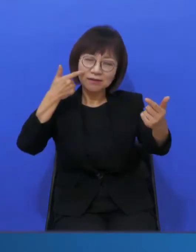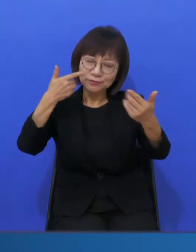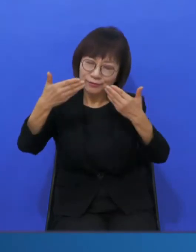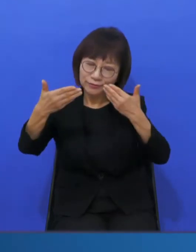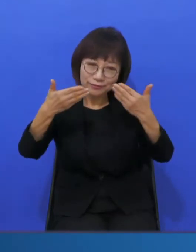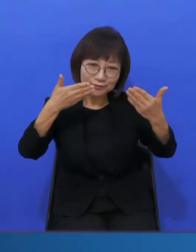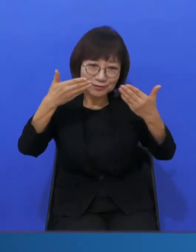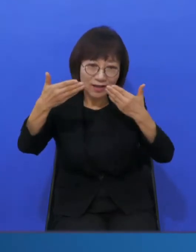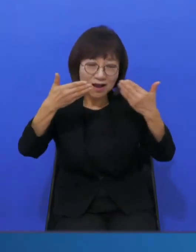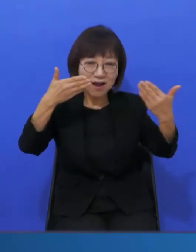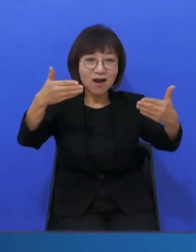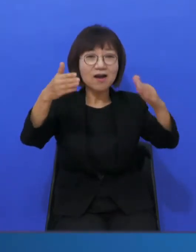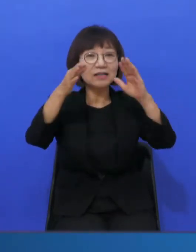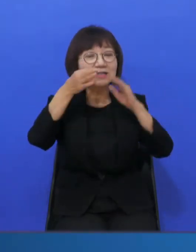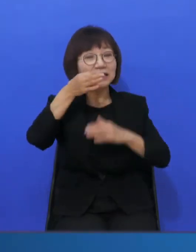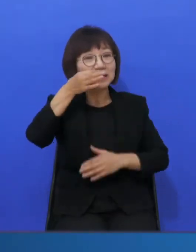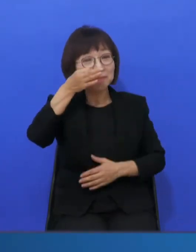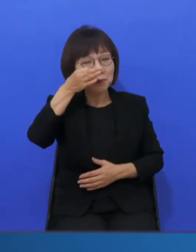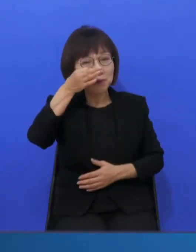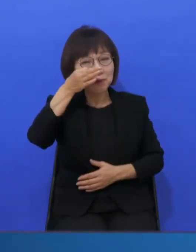건너가려라